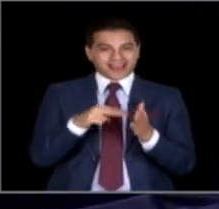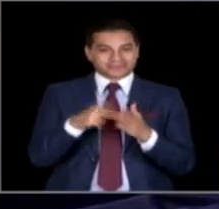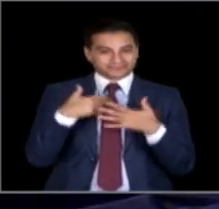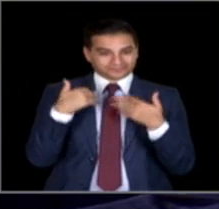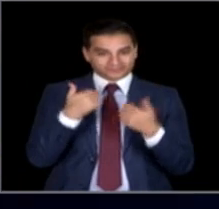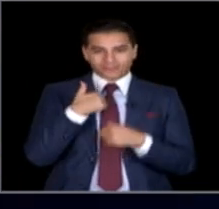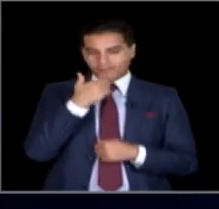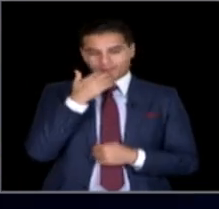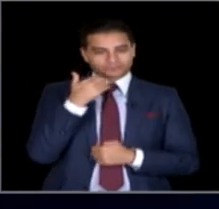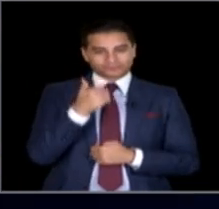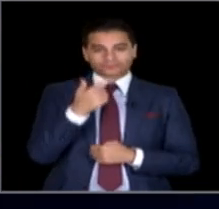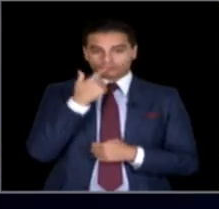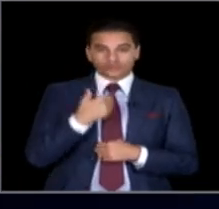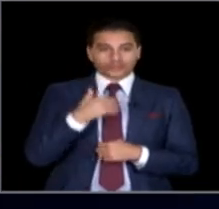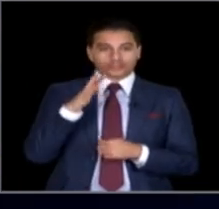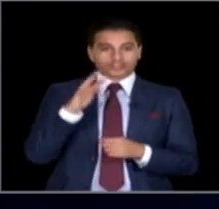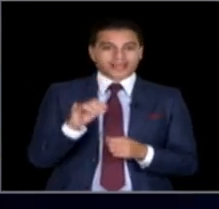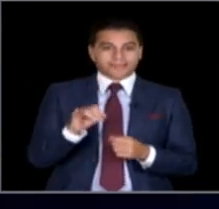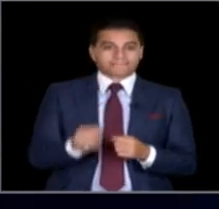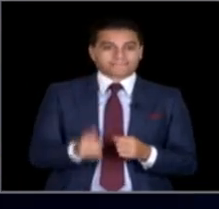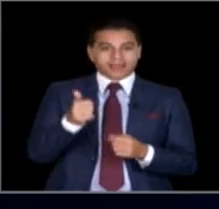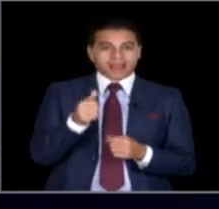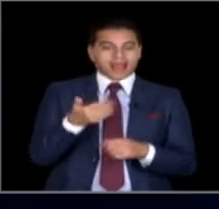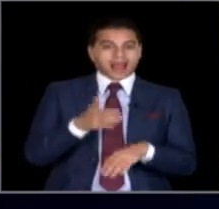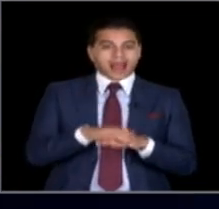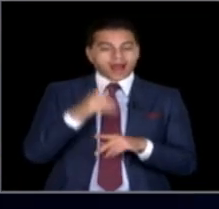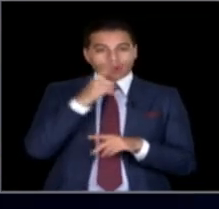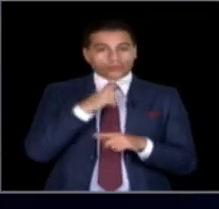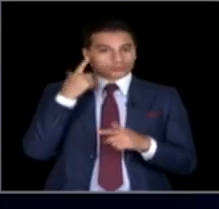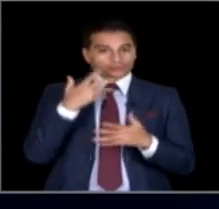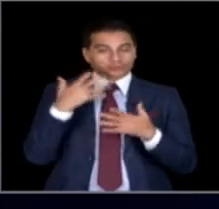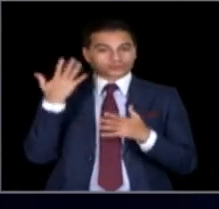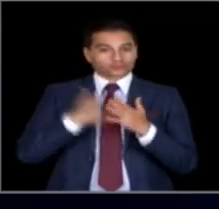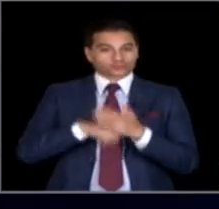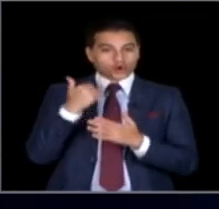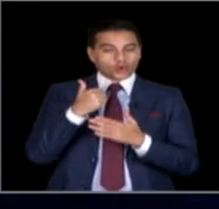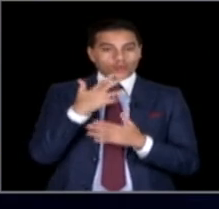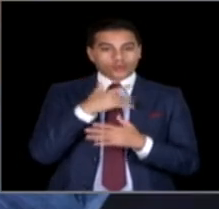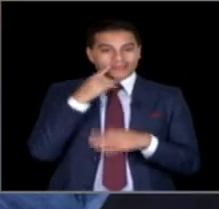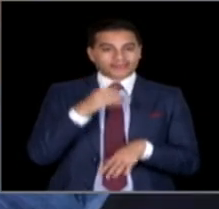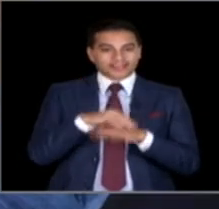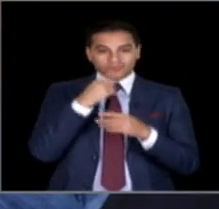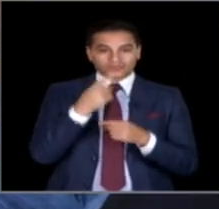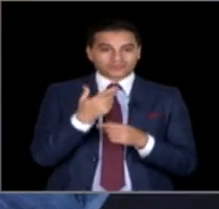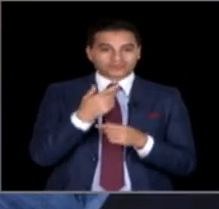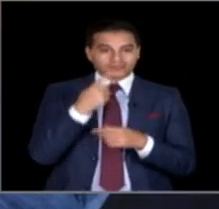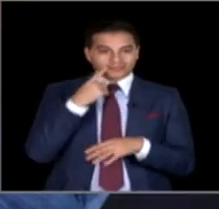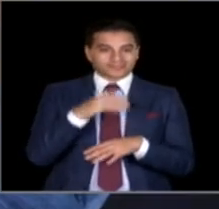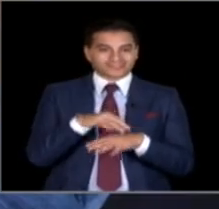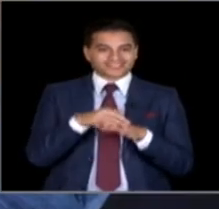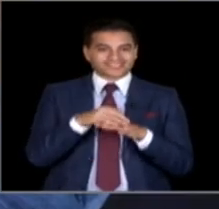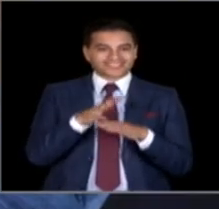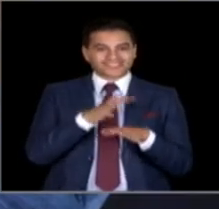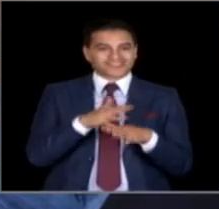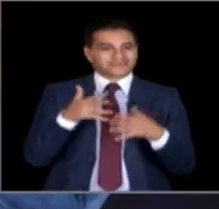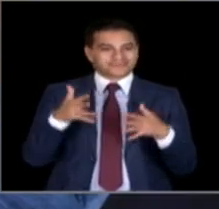لله تمام. شيماء احكي لي عن ردود الأفعال بعد فوزكو بالموسم ده. يعني